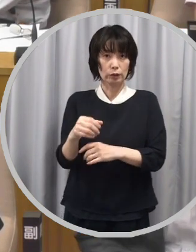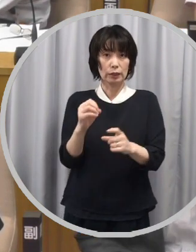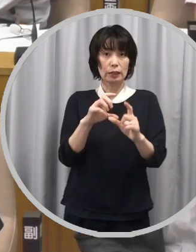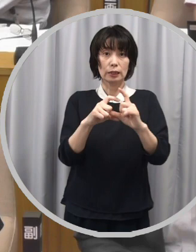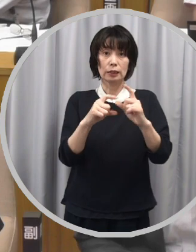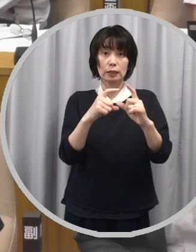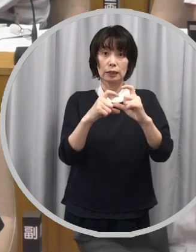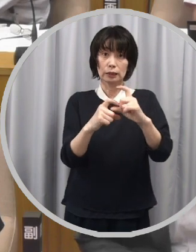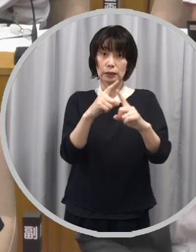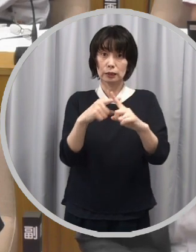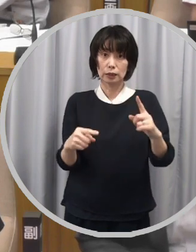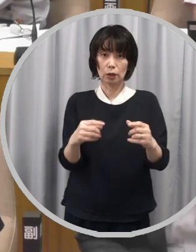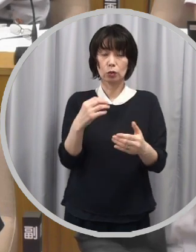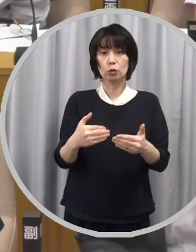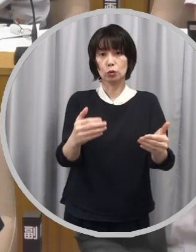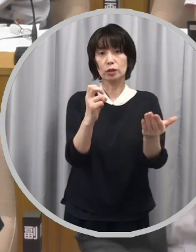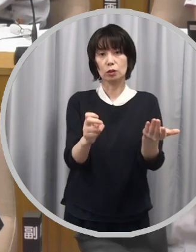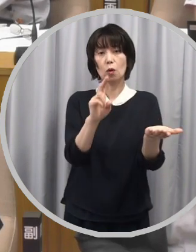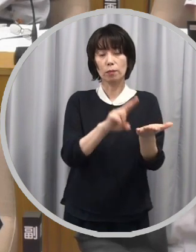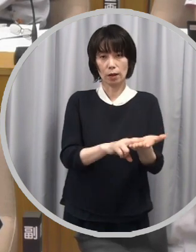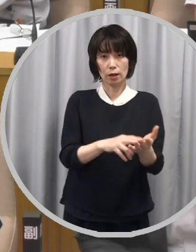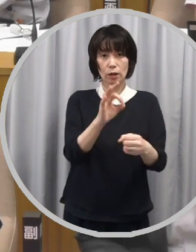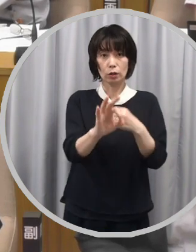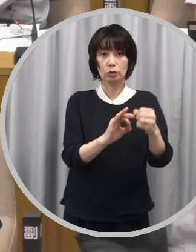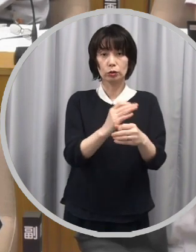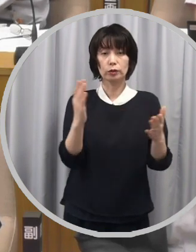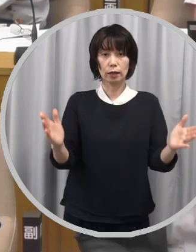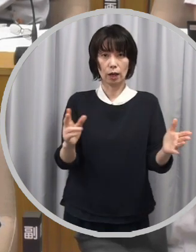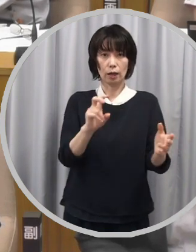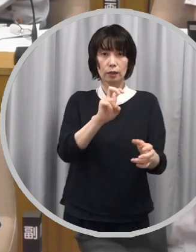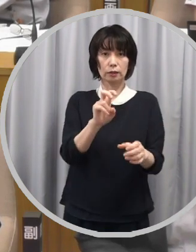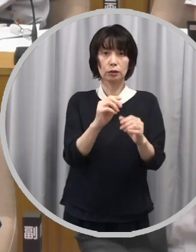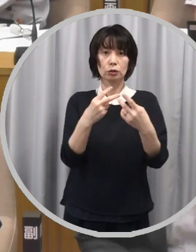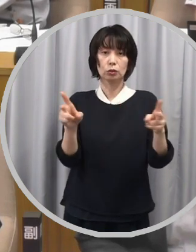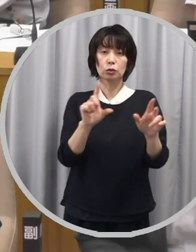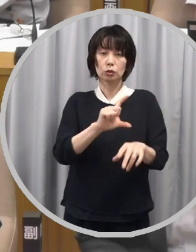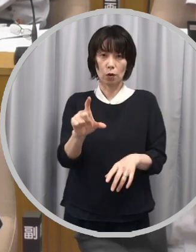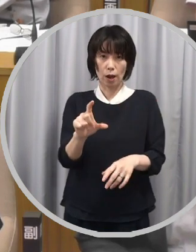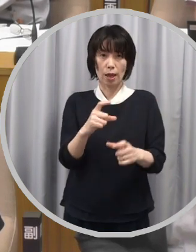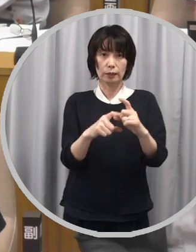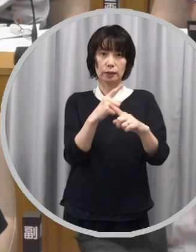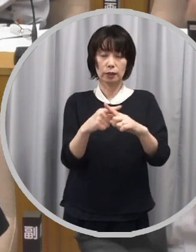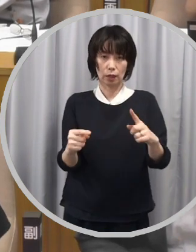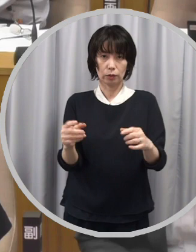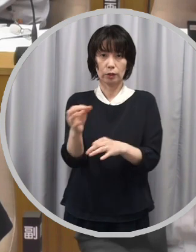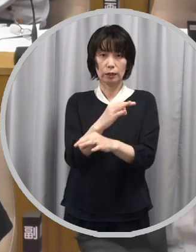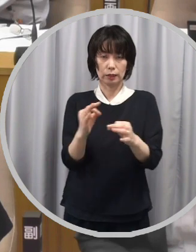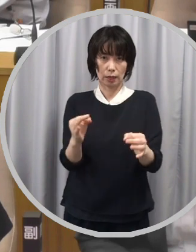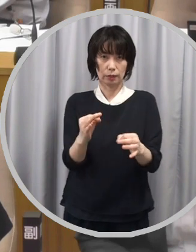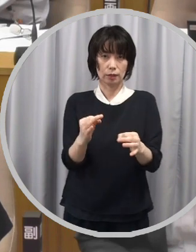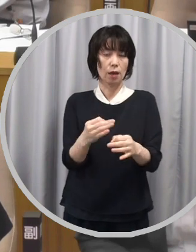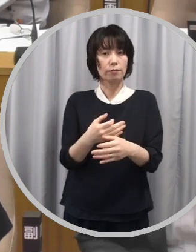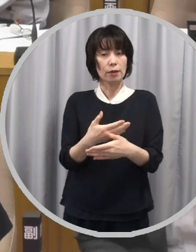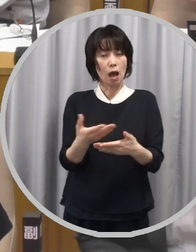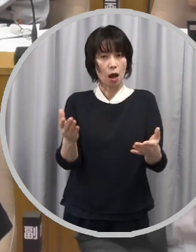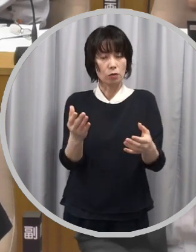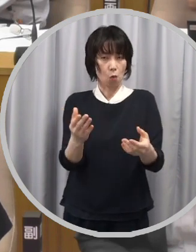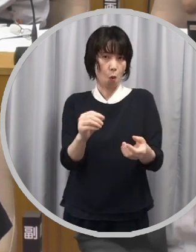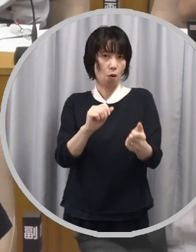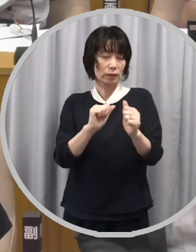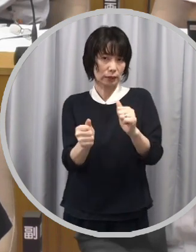GX 推進法を制定し、10年間で20兆円の GX 経済発行債の発行